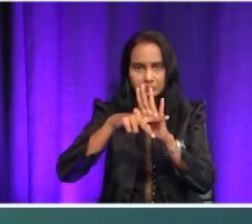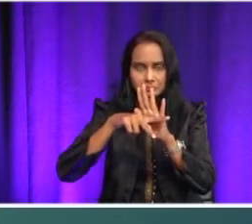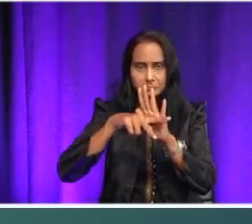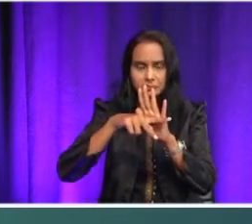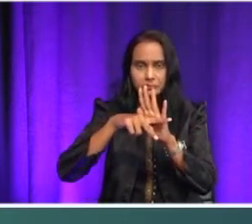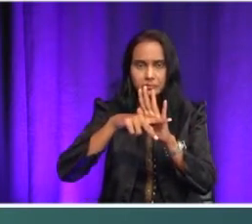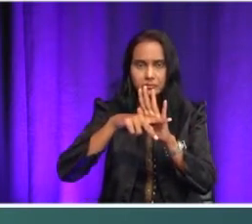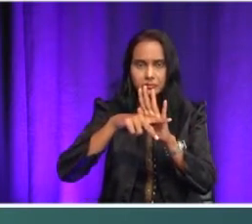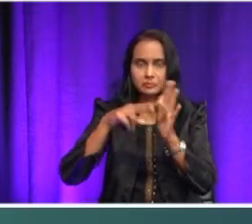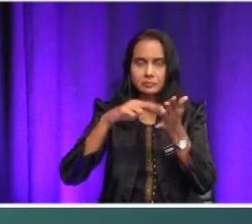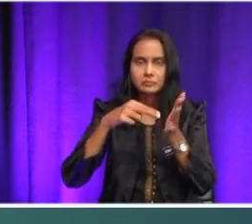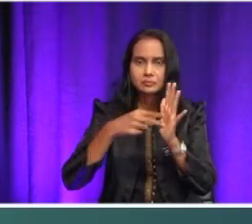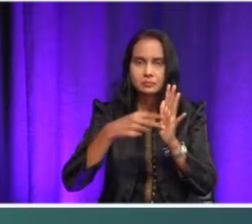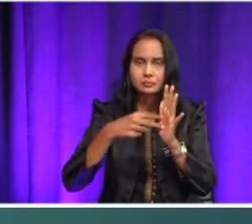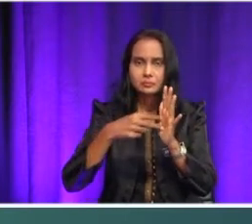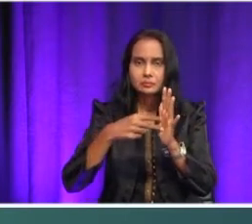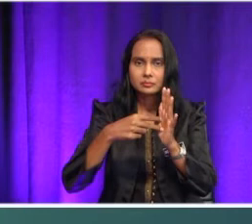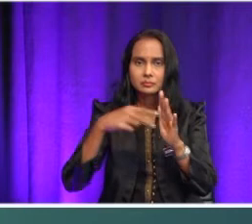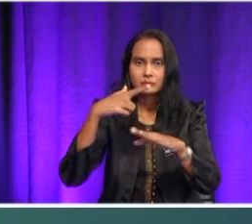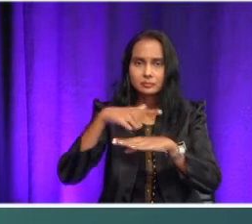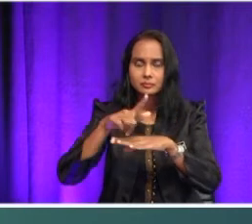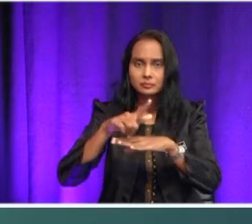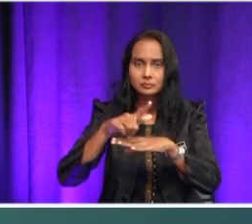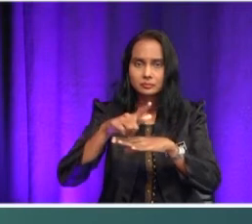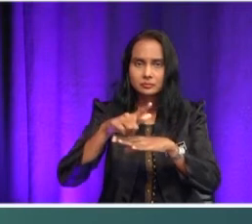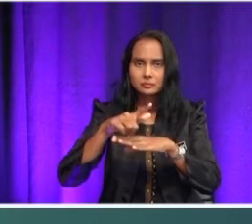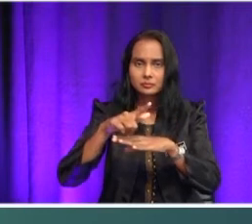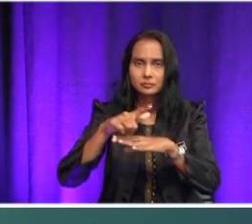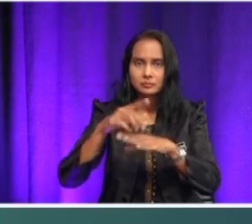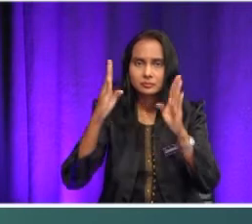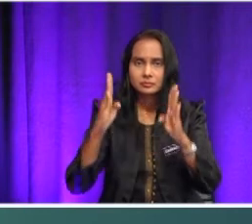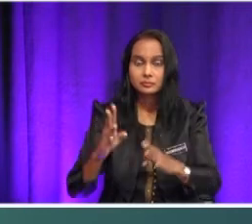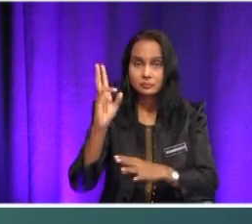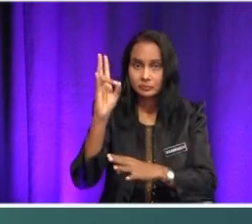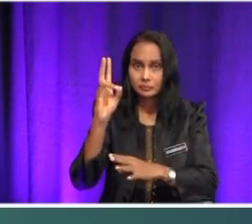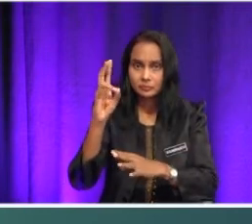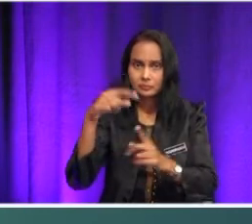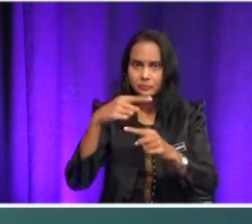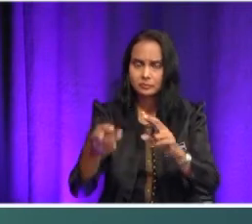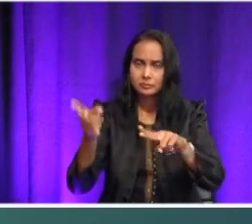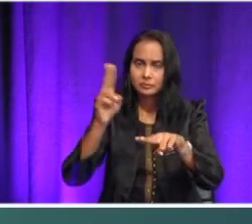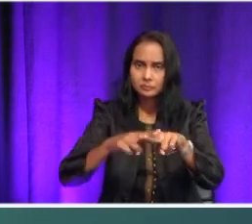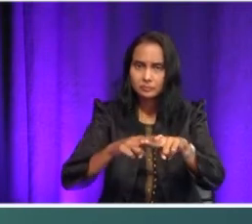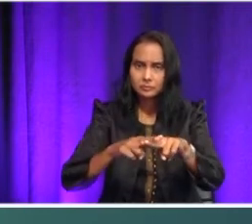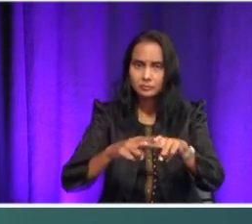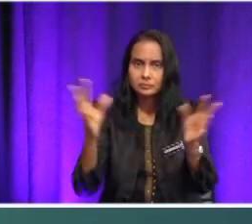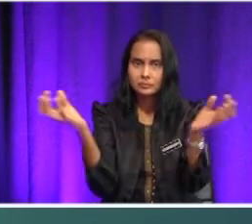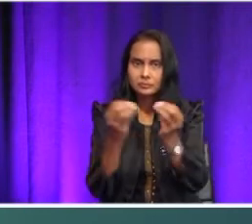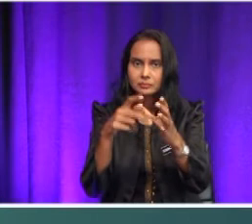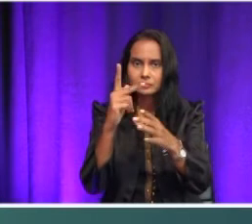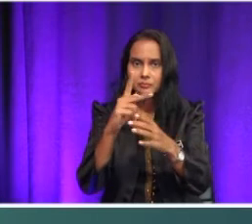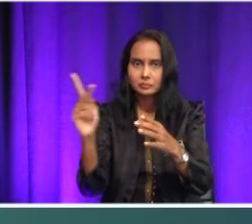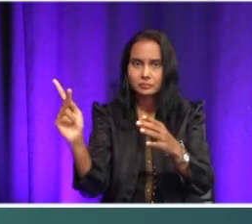Ya maksudnya pak selepas buruh yang ketujuh apabila kita tambah lagi buruk jumlah keluaran